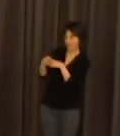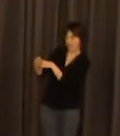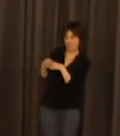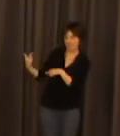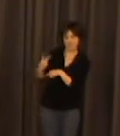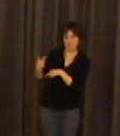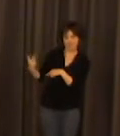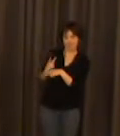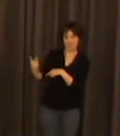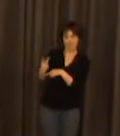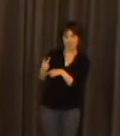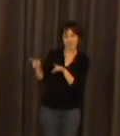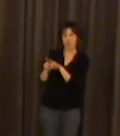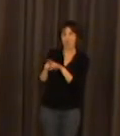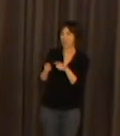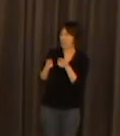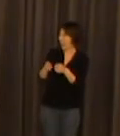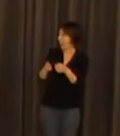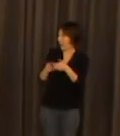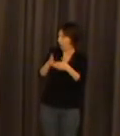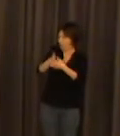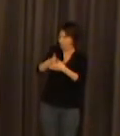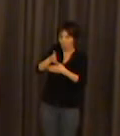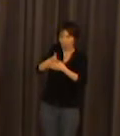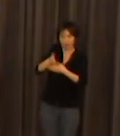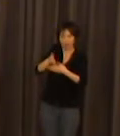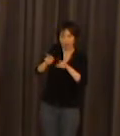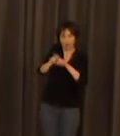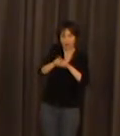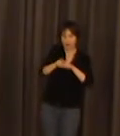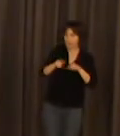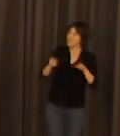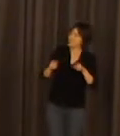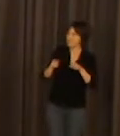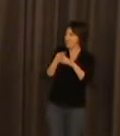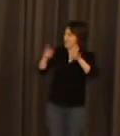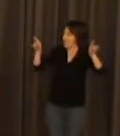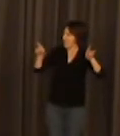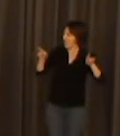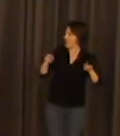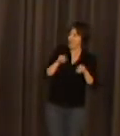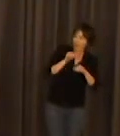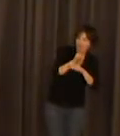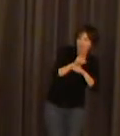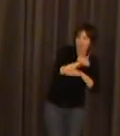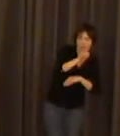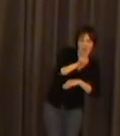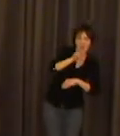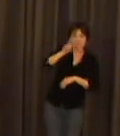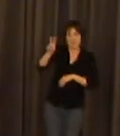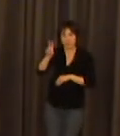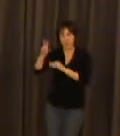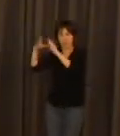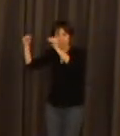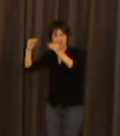De no posar una frontera entre l'educació primària, secundària i la universitat, no? I tenir en compte aquest